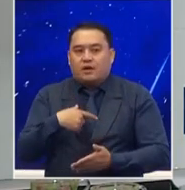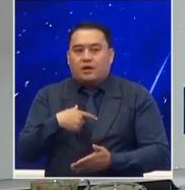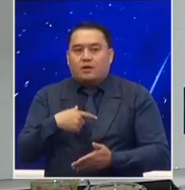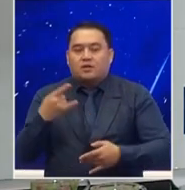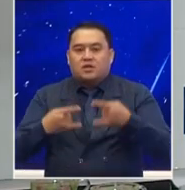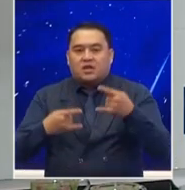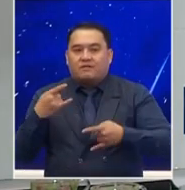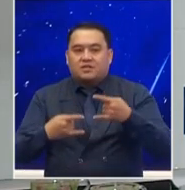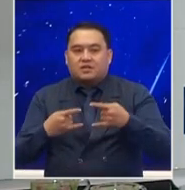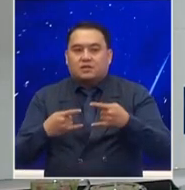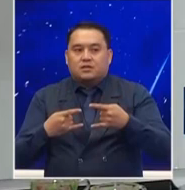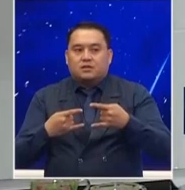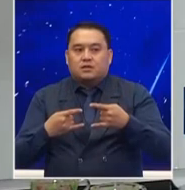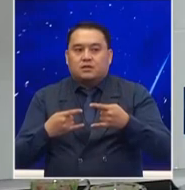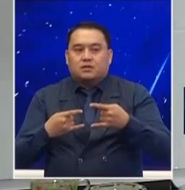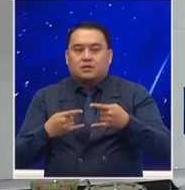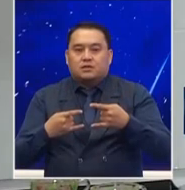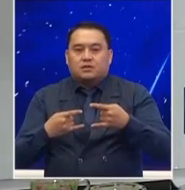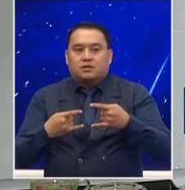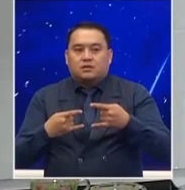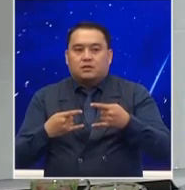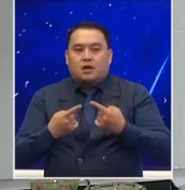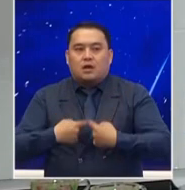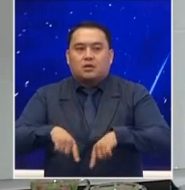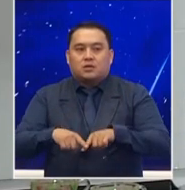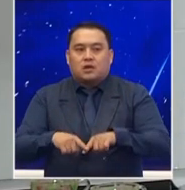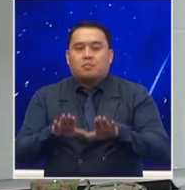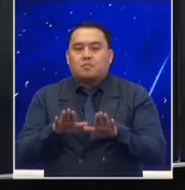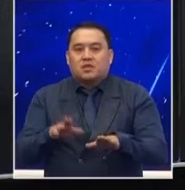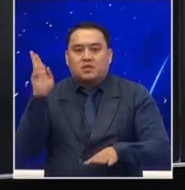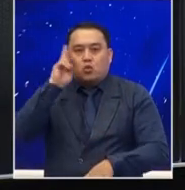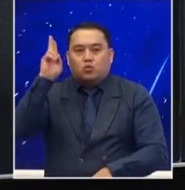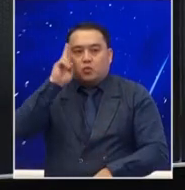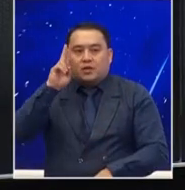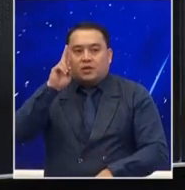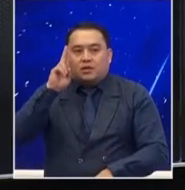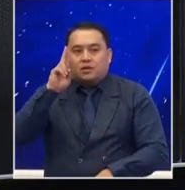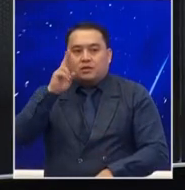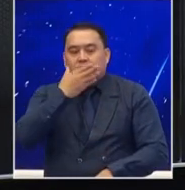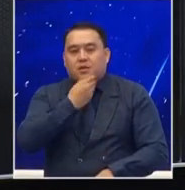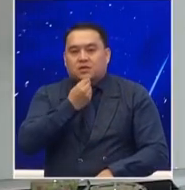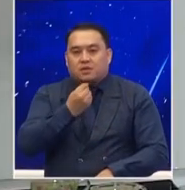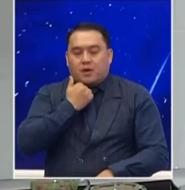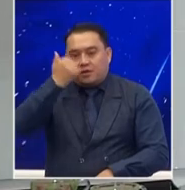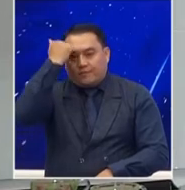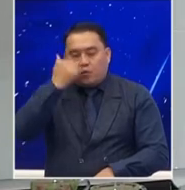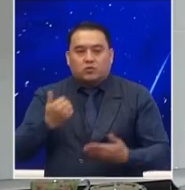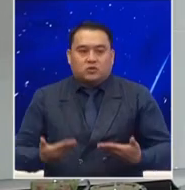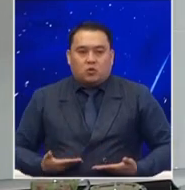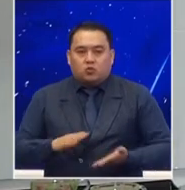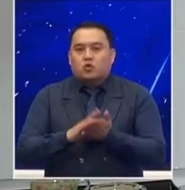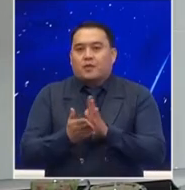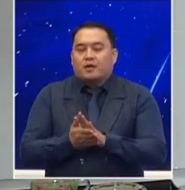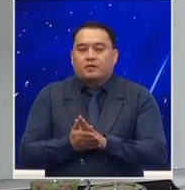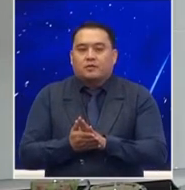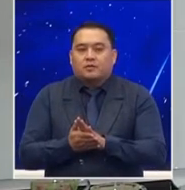есть телевизор. Отдельное место для учебы. Спасибо большое, мы можем жить при таких